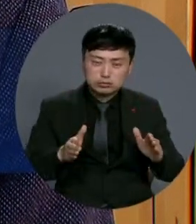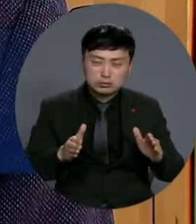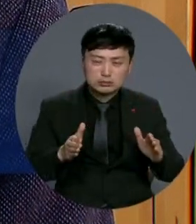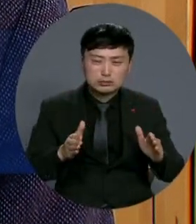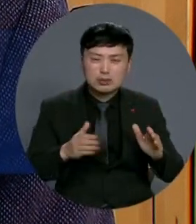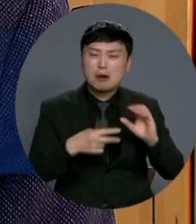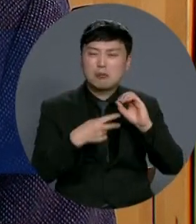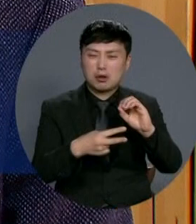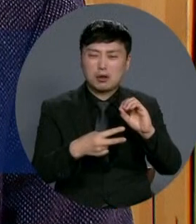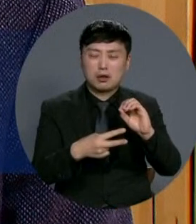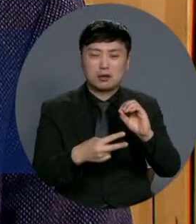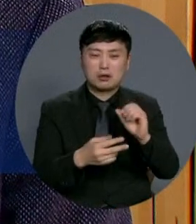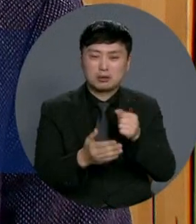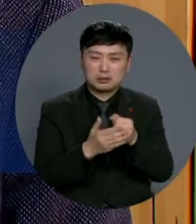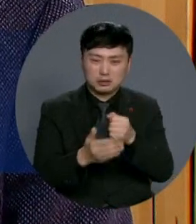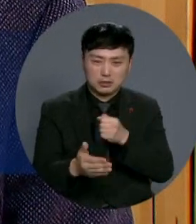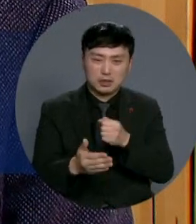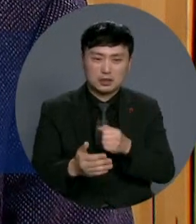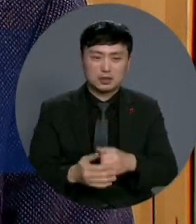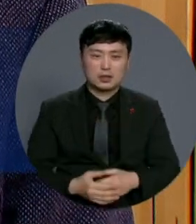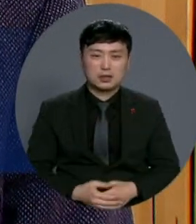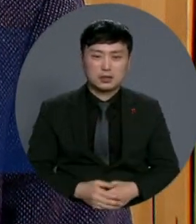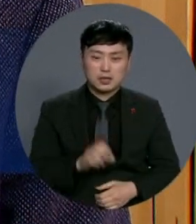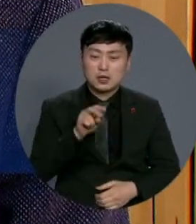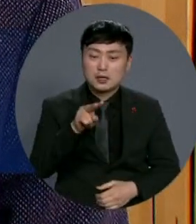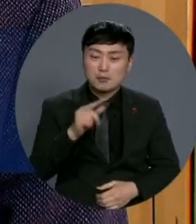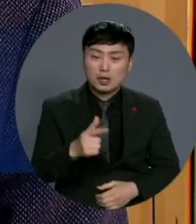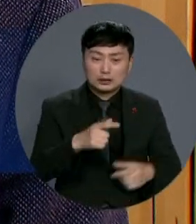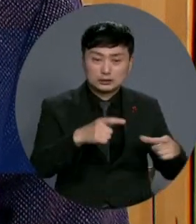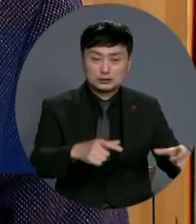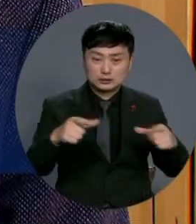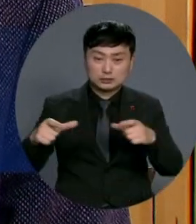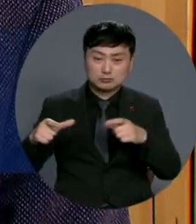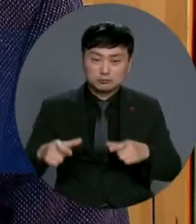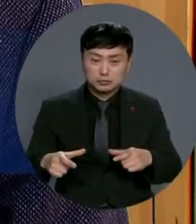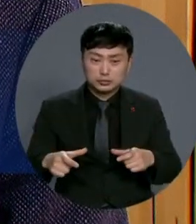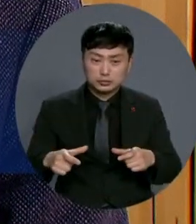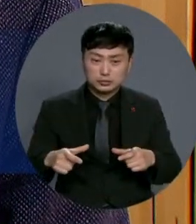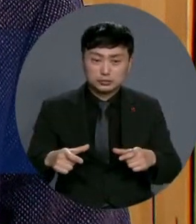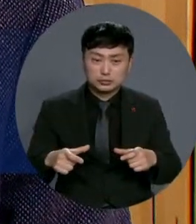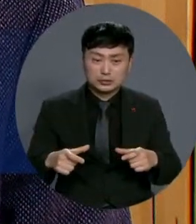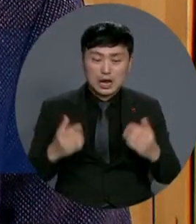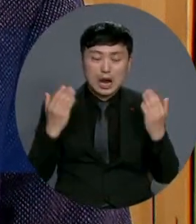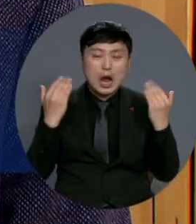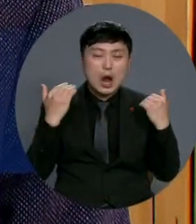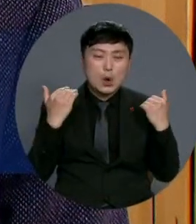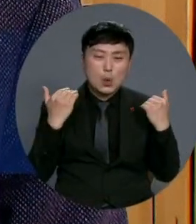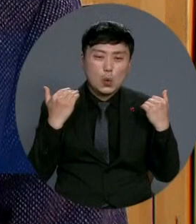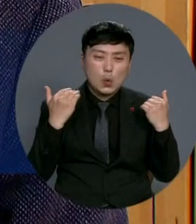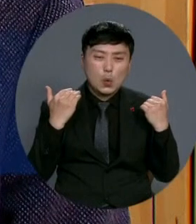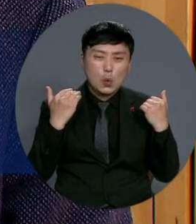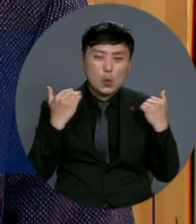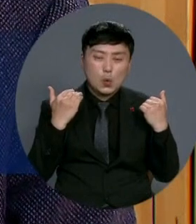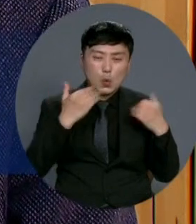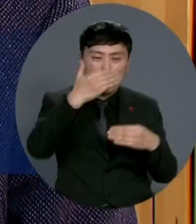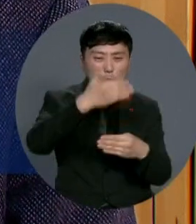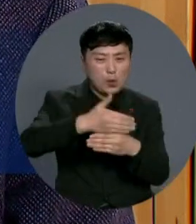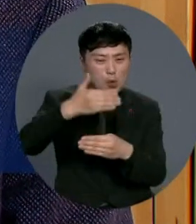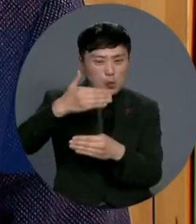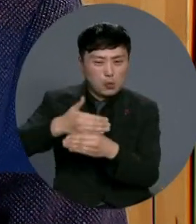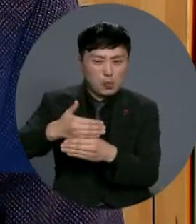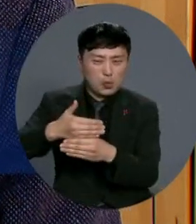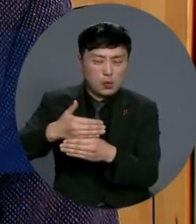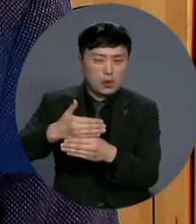본 면에는 없는 걸로 이렇게 된다면은 면단위 학교는 조만간 휴원뿐만 아니라